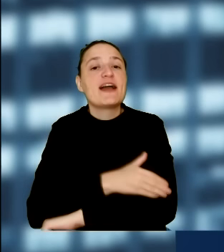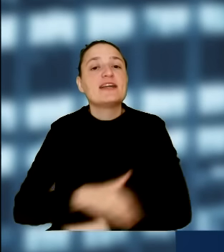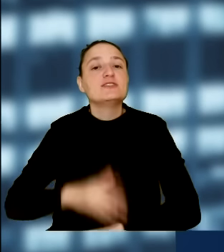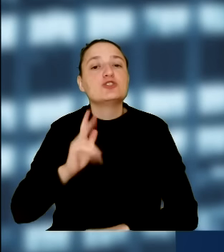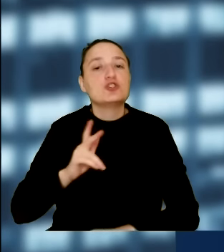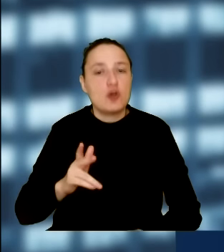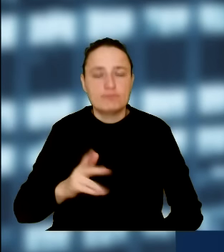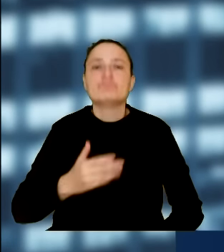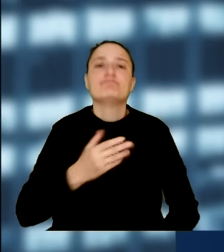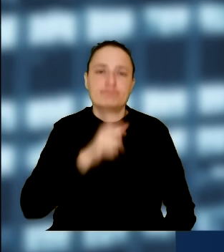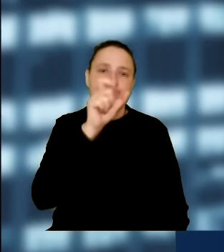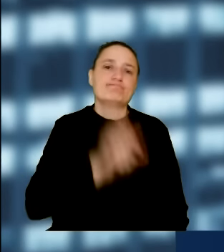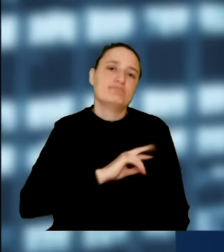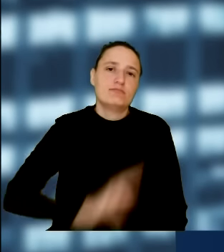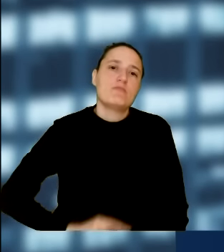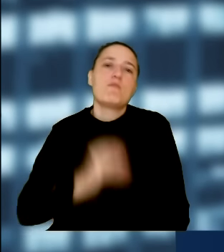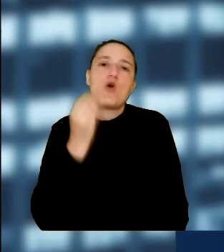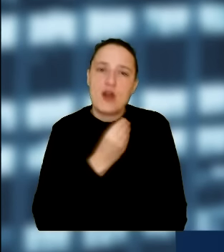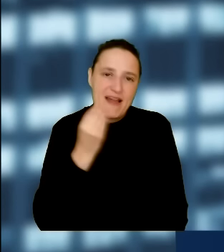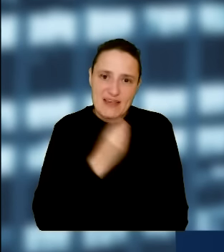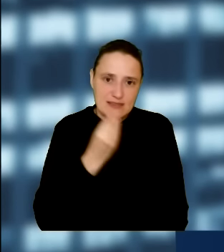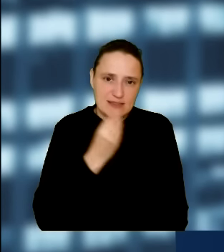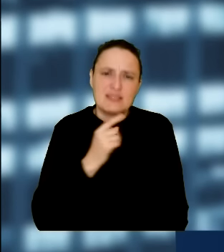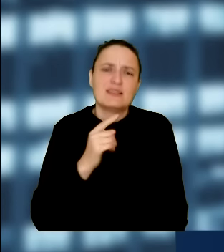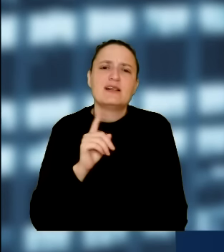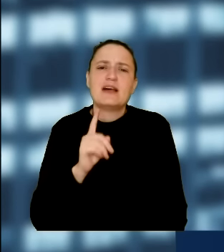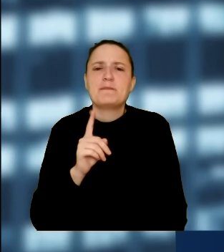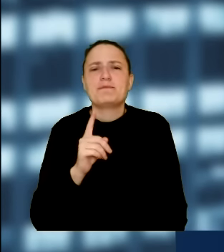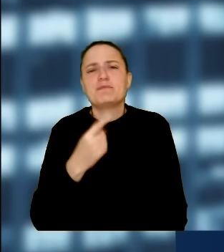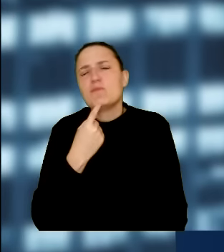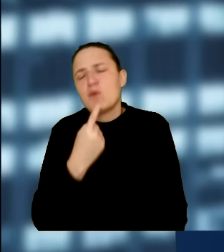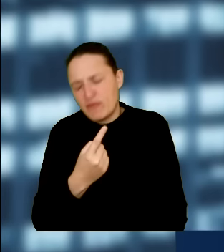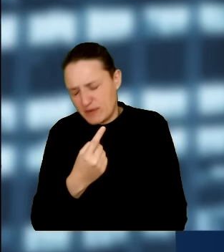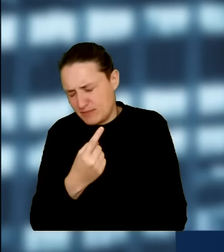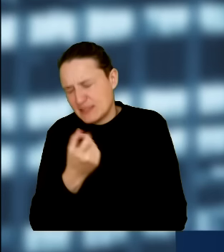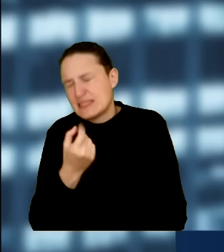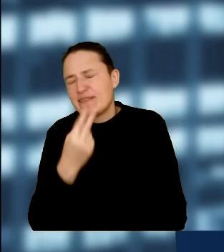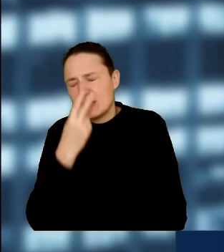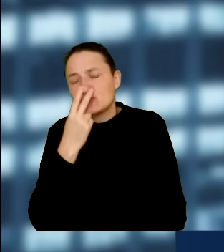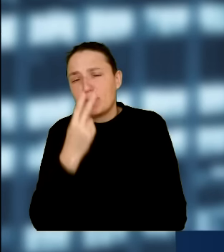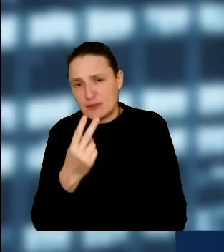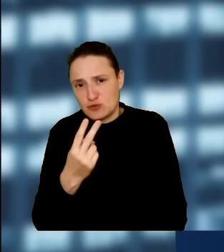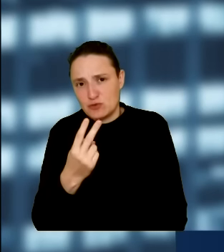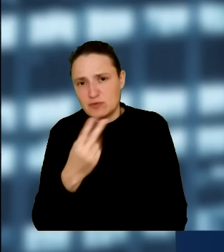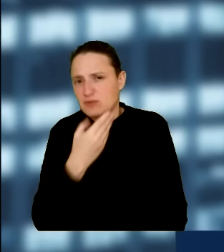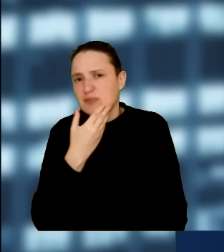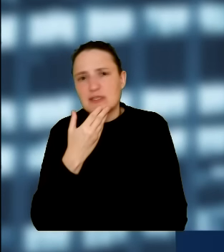Mateusz Morawiecki i ja uprzedzam lojalnie, że w tym, co państwo za chwilę zobaczą, to w ogóle nie będzie okazji